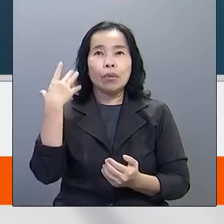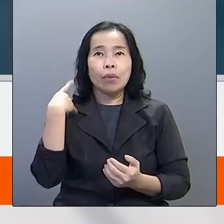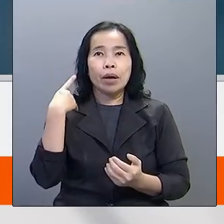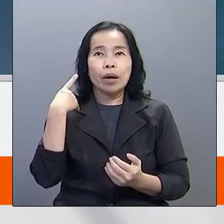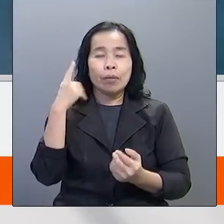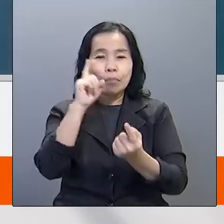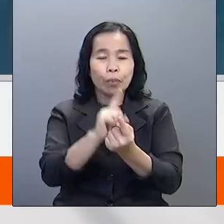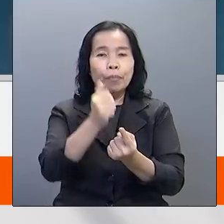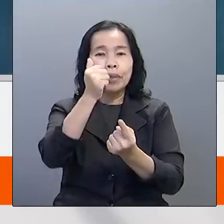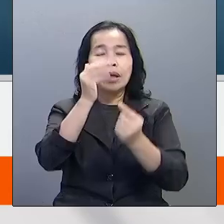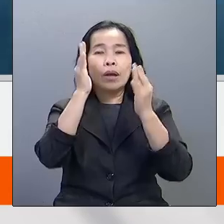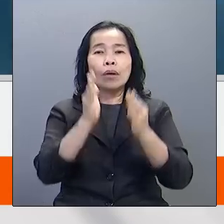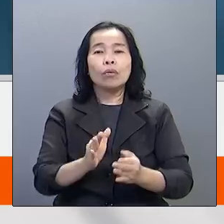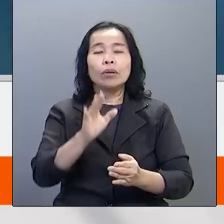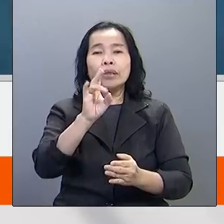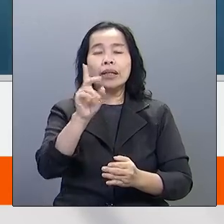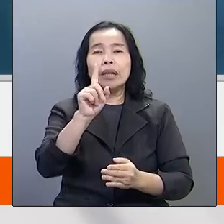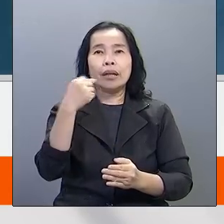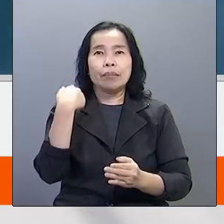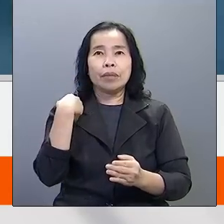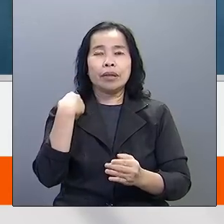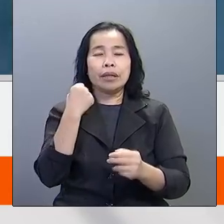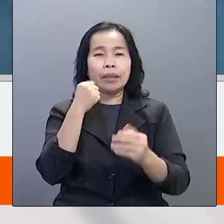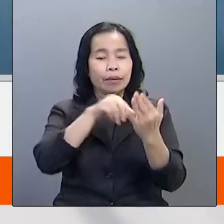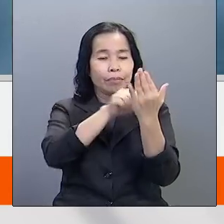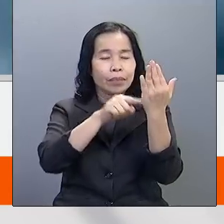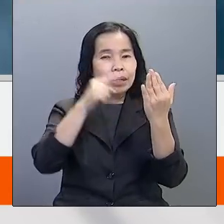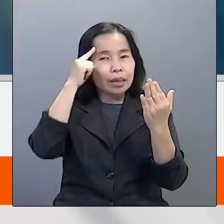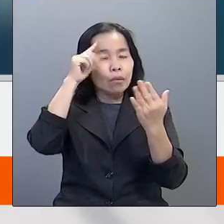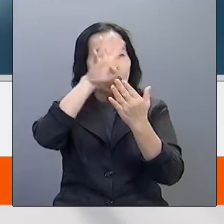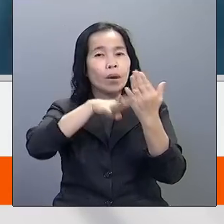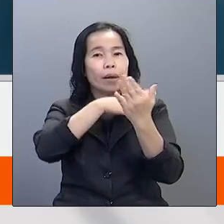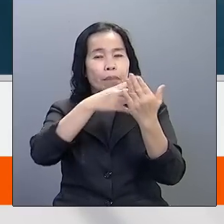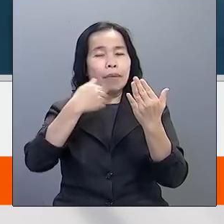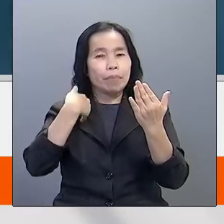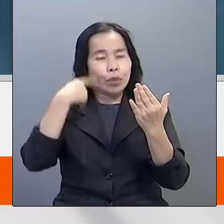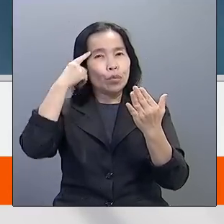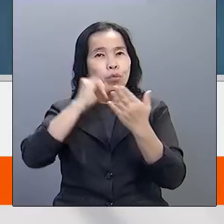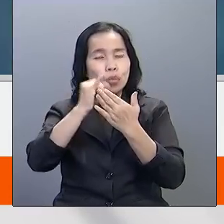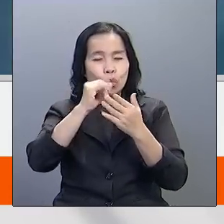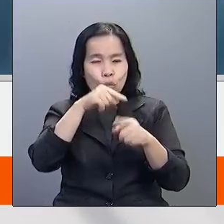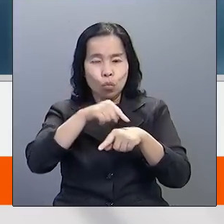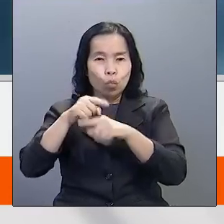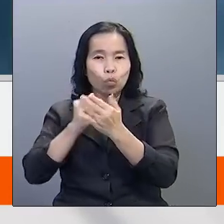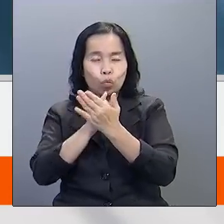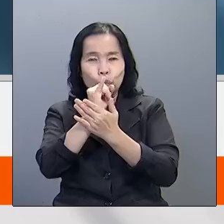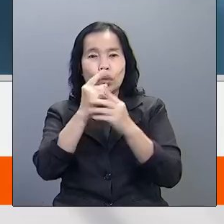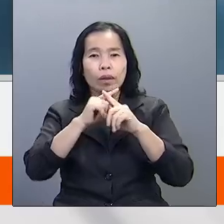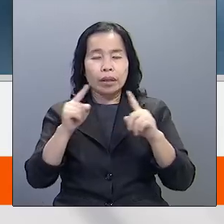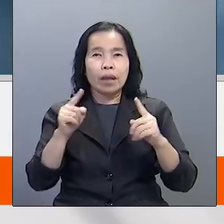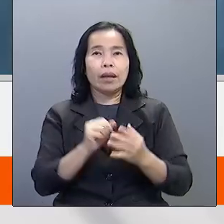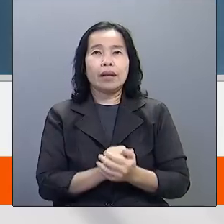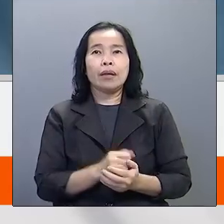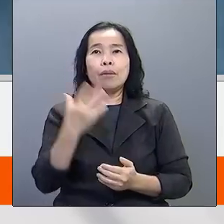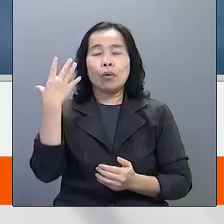นวน7คนนะครับแปลว่าในการคาดคะเนพื้นที่ที่รัตเวนอยู่เนี่ยเราคาดคะเนได้ถูกต้องครับทำให้เราพบผู้สูญหายเมื่อ